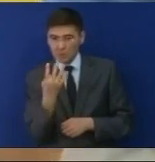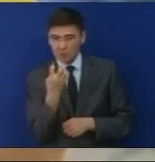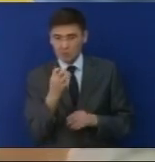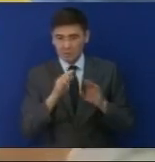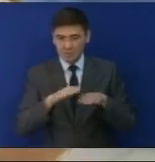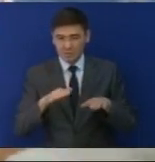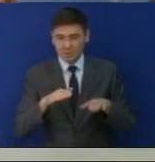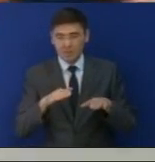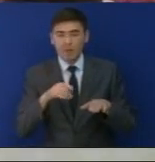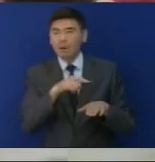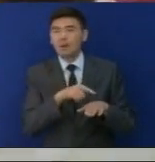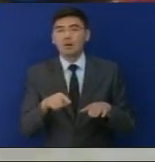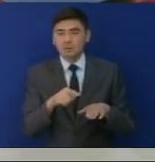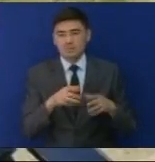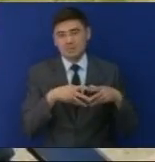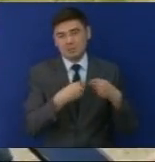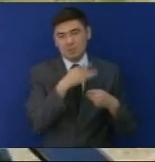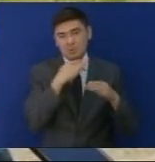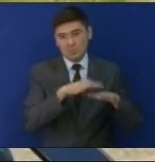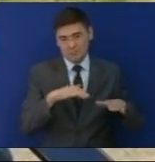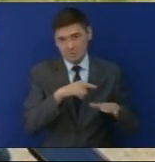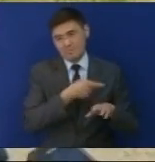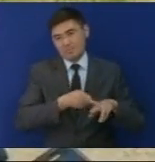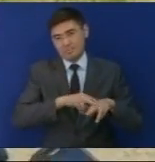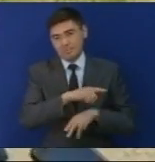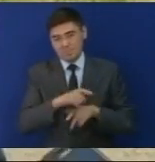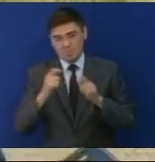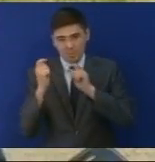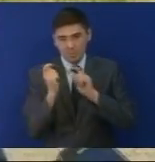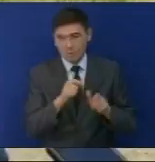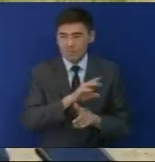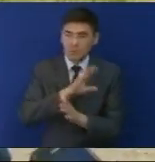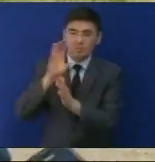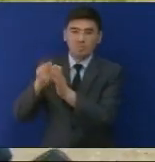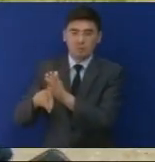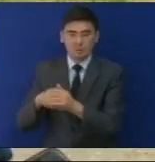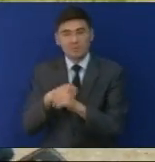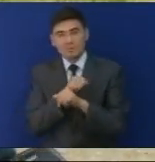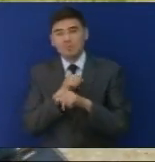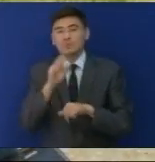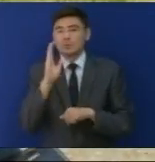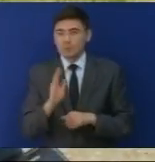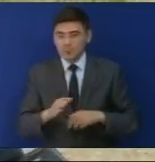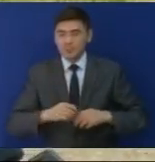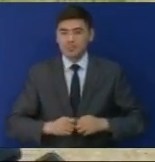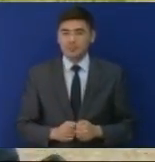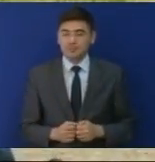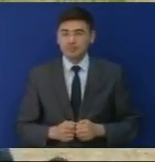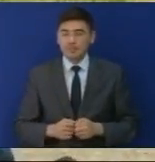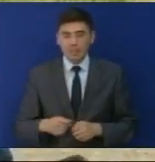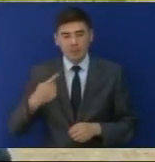из многодетных и малообеспеченных семей. Я считаю, что для детей, которые нет такой